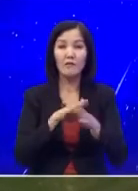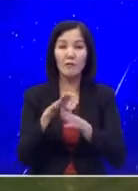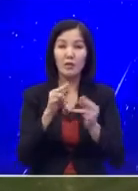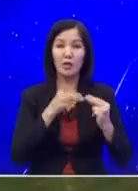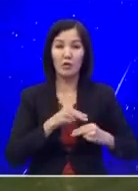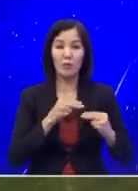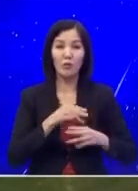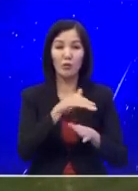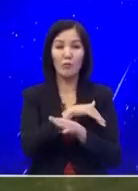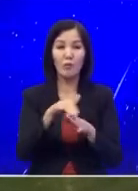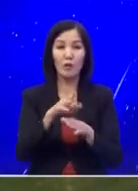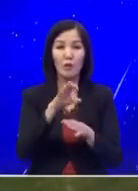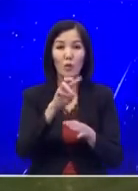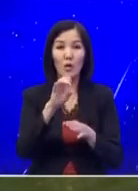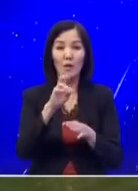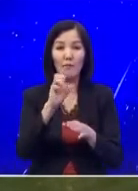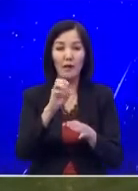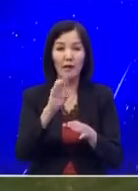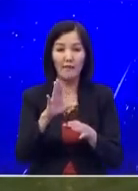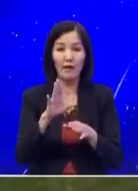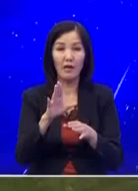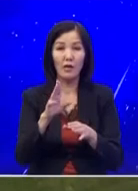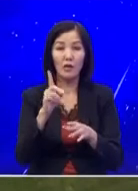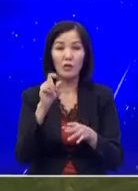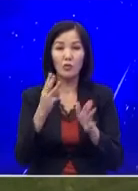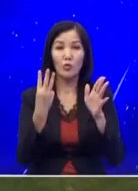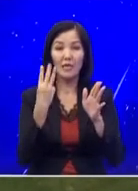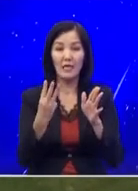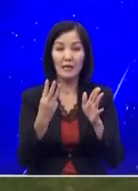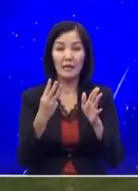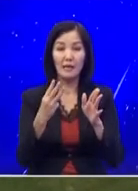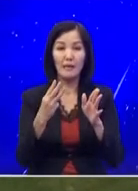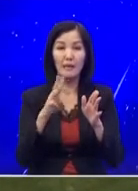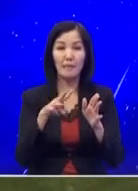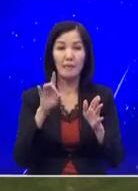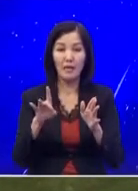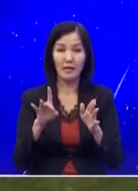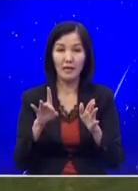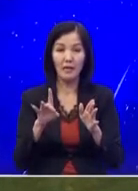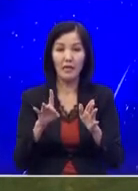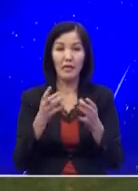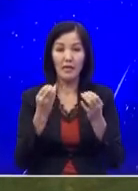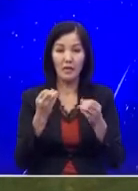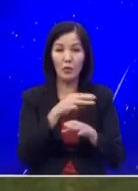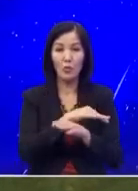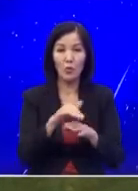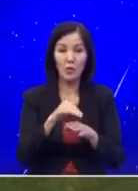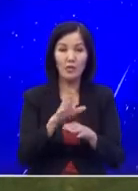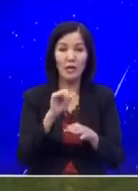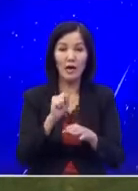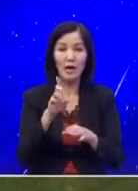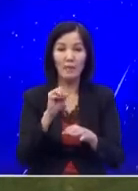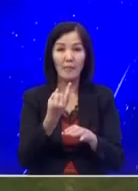по улице Талибаева, где-то 103 метра там, по-моему. И улица Аблайхана,